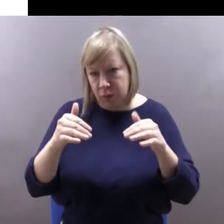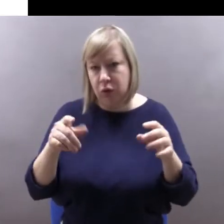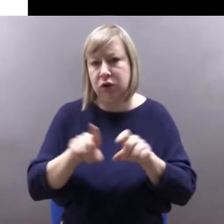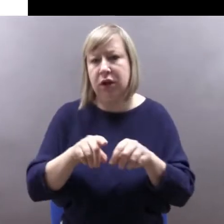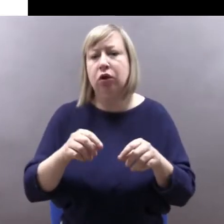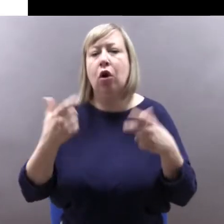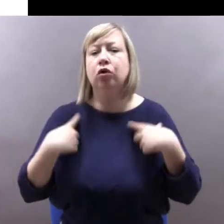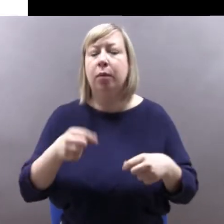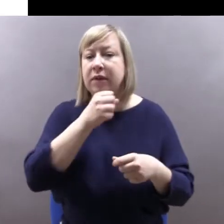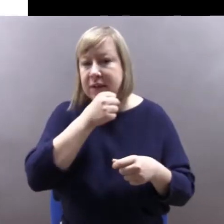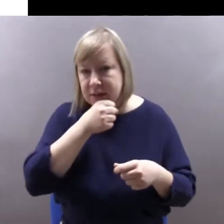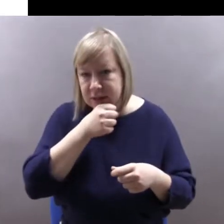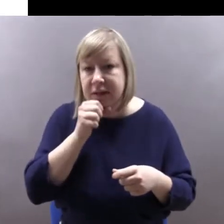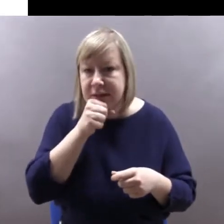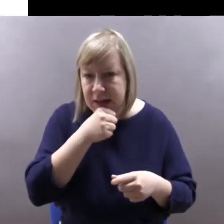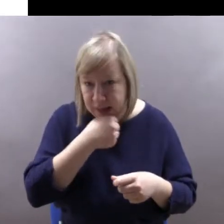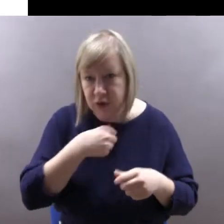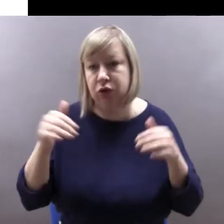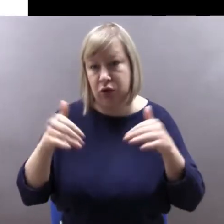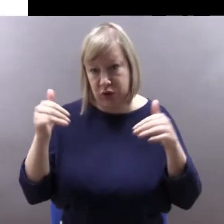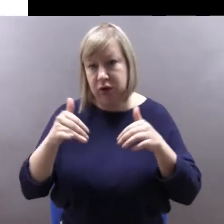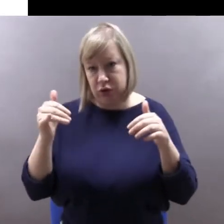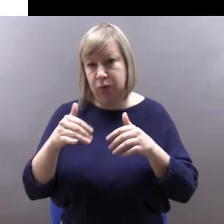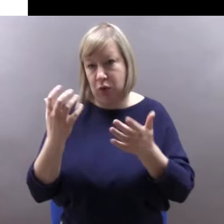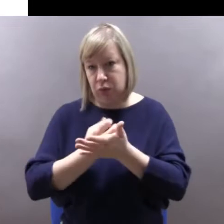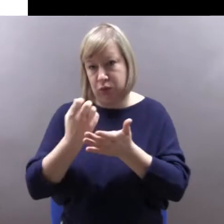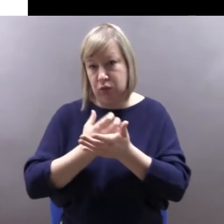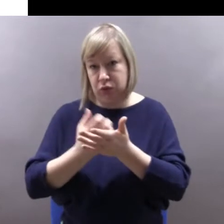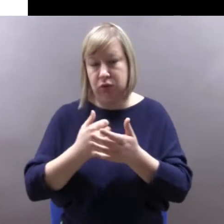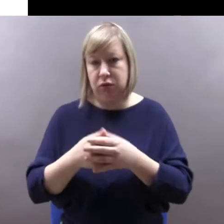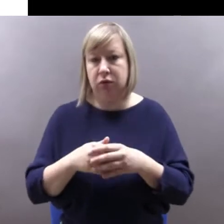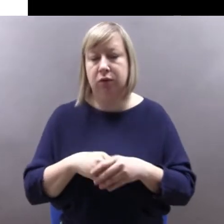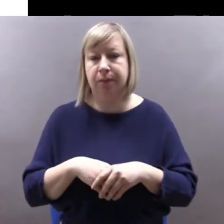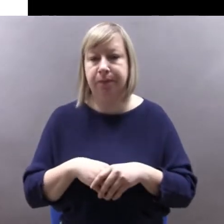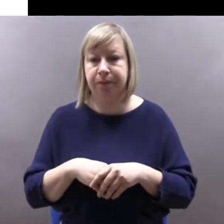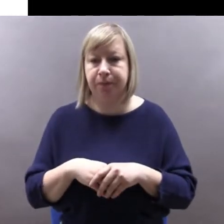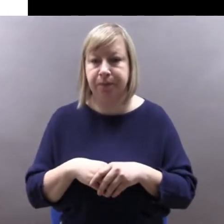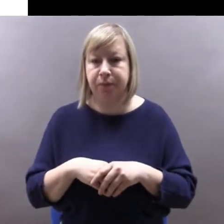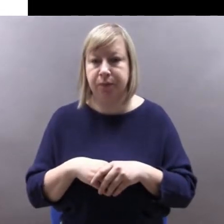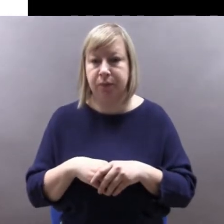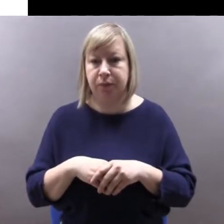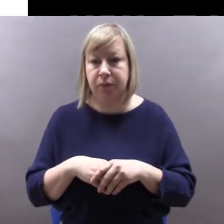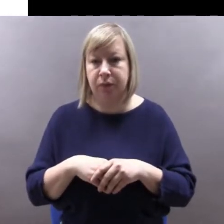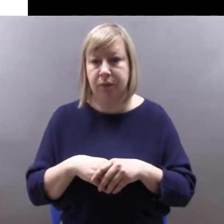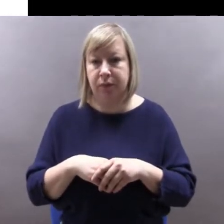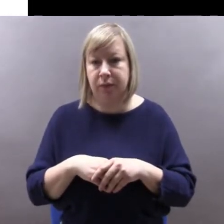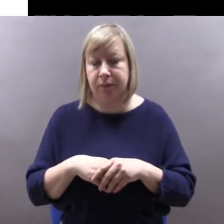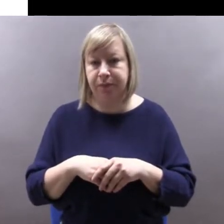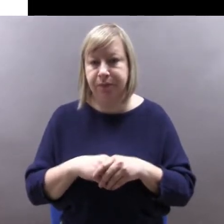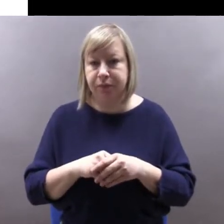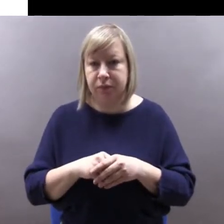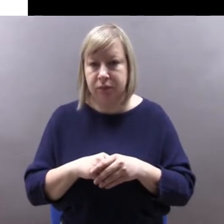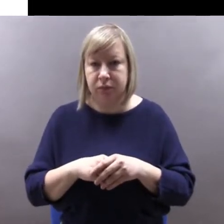które mamy w muzeum, aczkolwiek zdarzają się sytuacje, kiedy osoba na wózku na